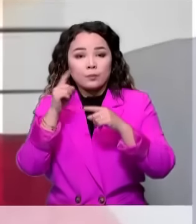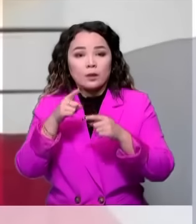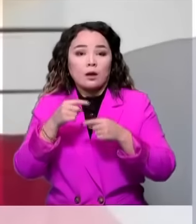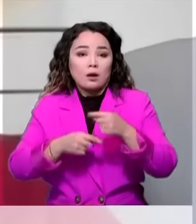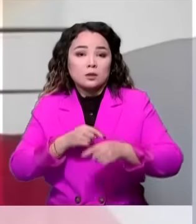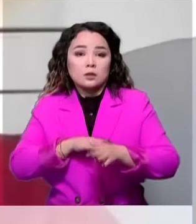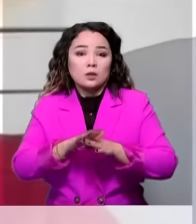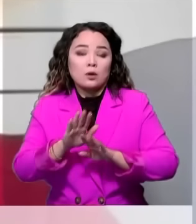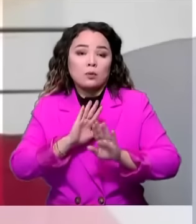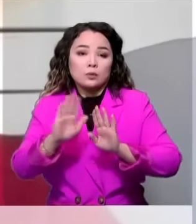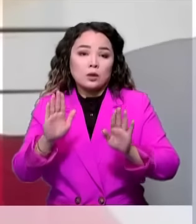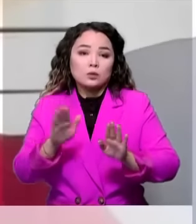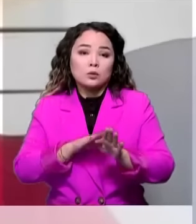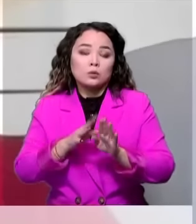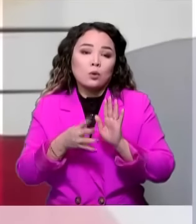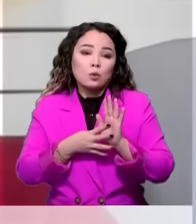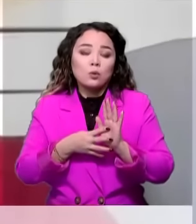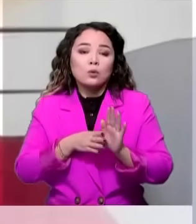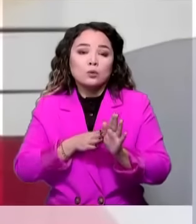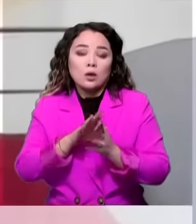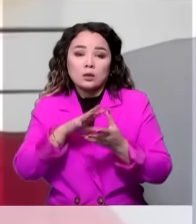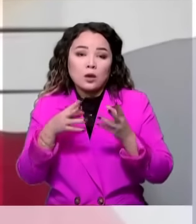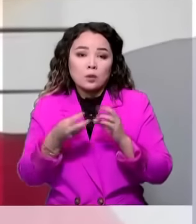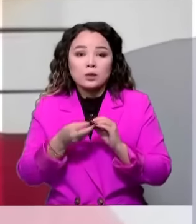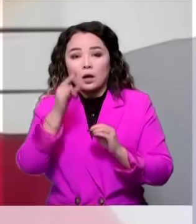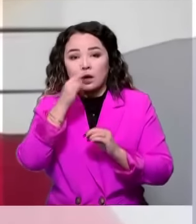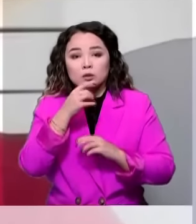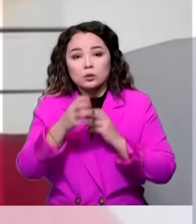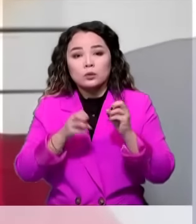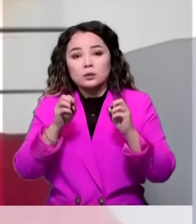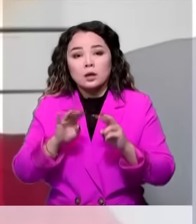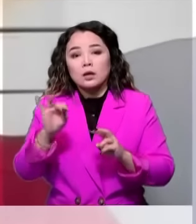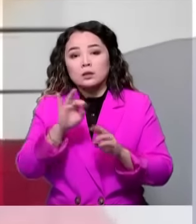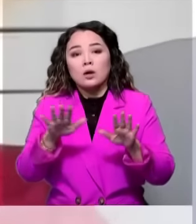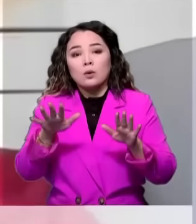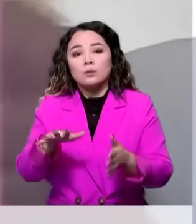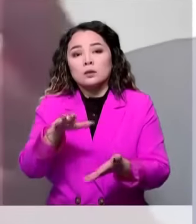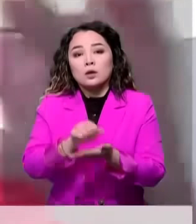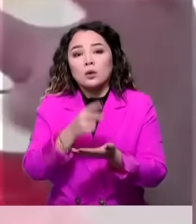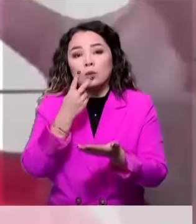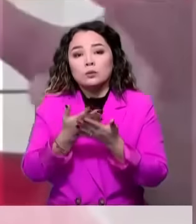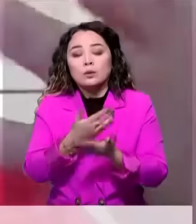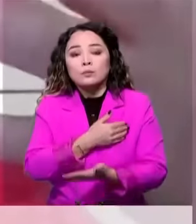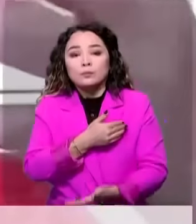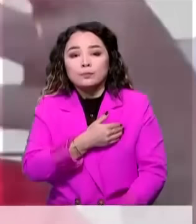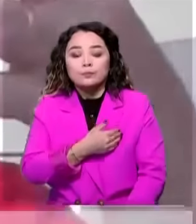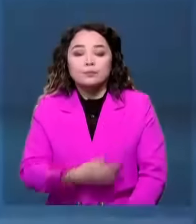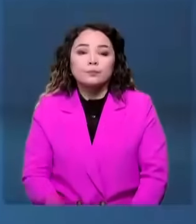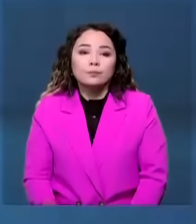арқылы өркениеттердің тоғысуын көрсетіп, Қазақстанның дүниежүзілік тарихтағы орнын көрсеткіміз келеді.